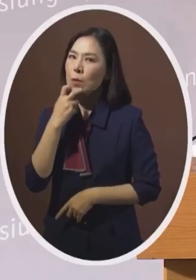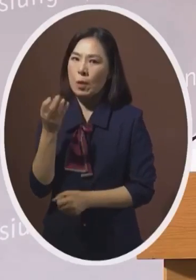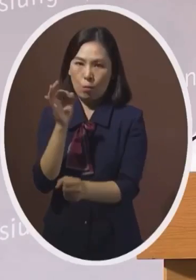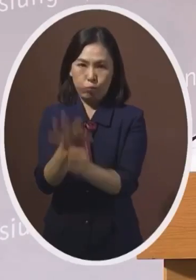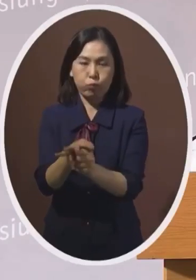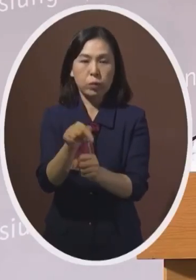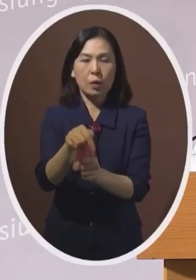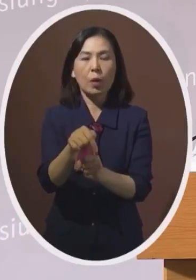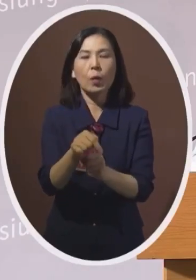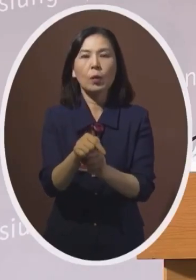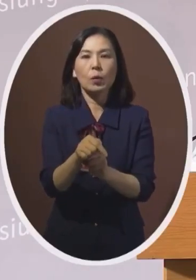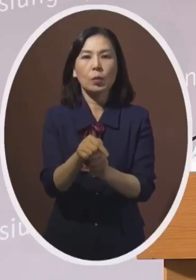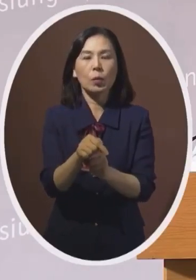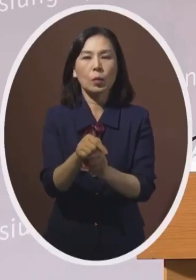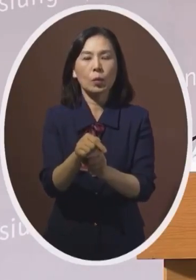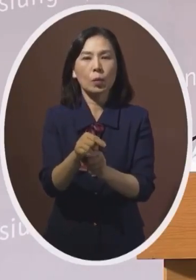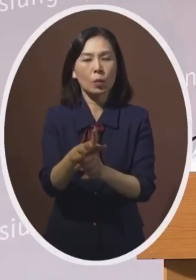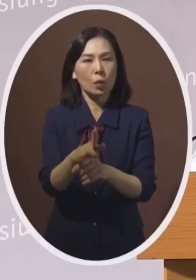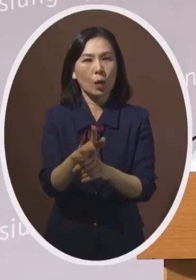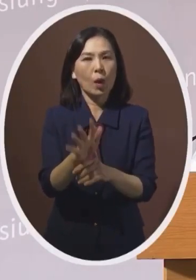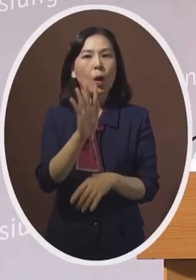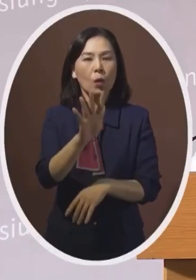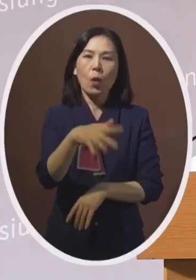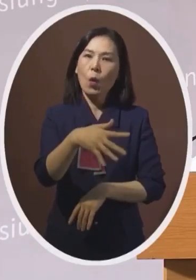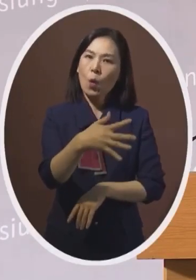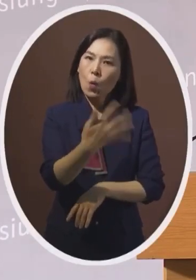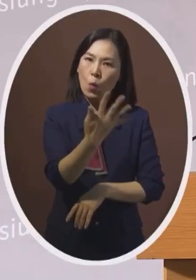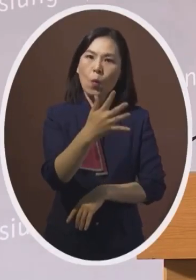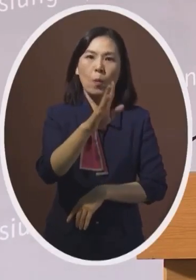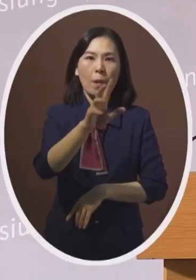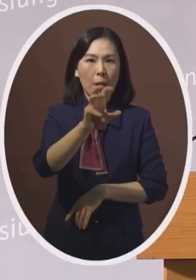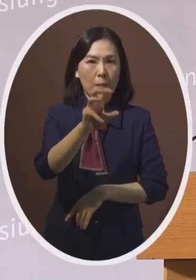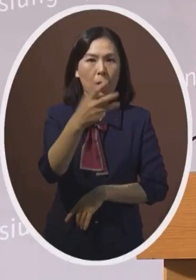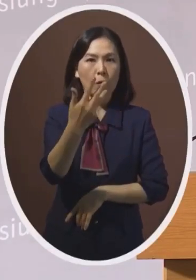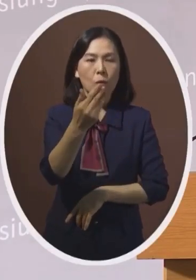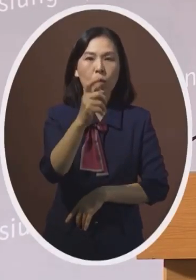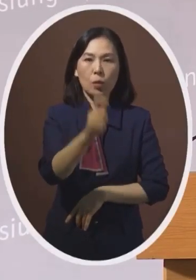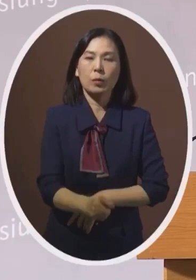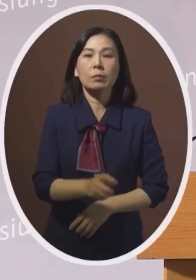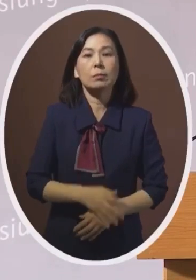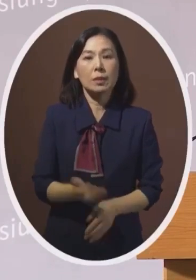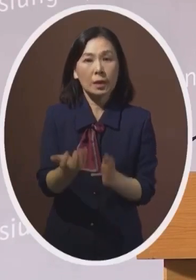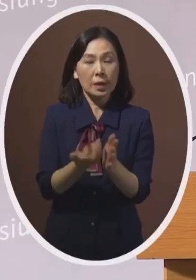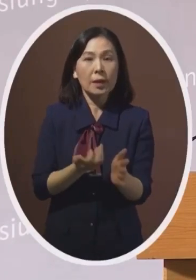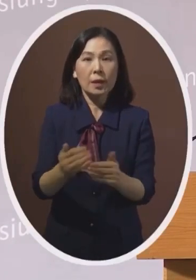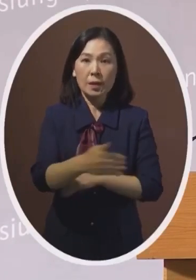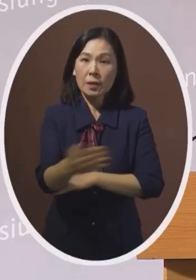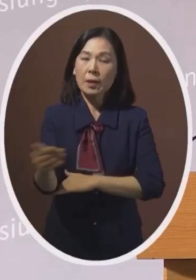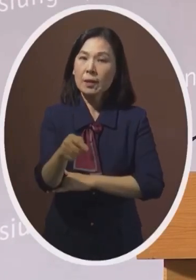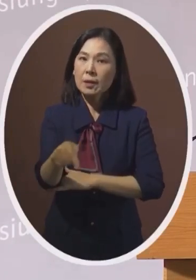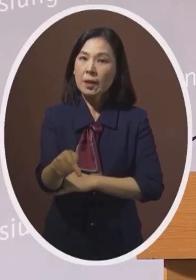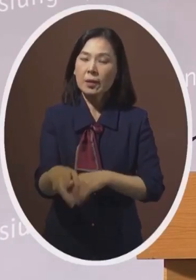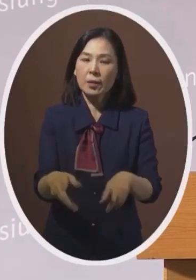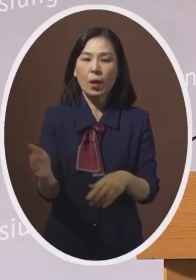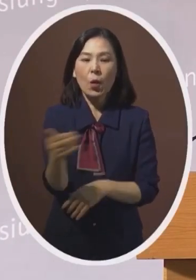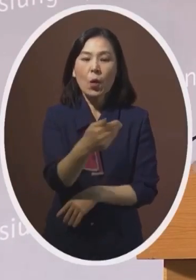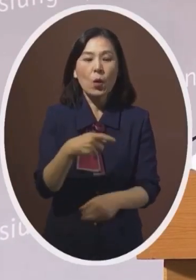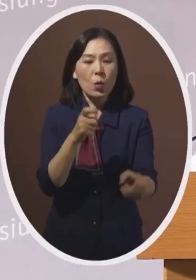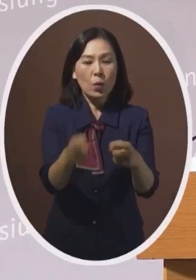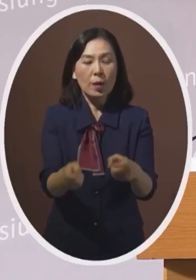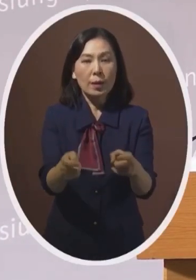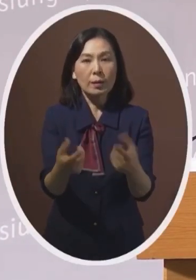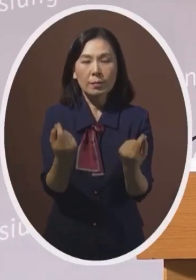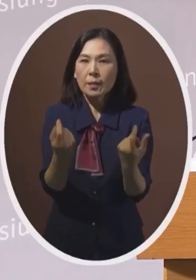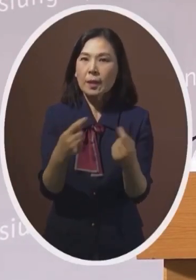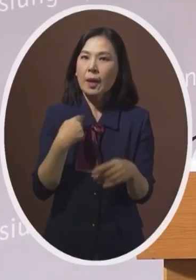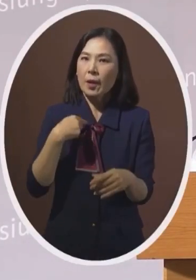市的预算达到589亿，前镇渔港来发展我们远洋的渔业，也总共在我